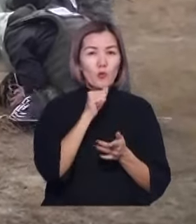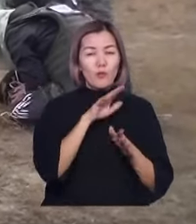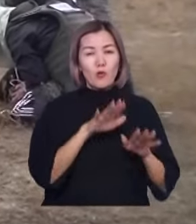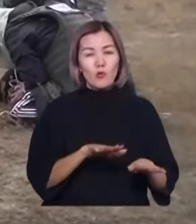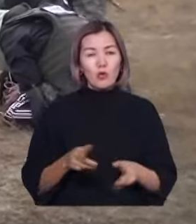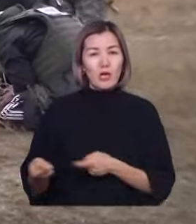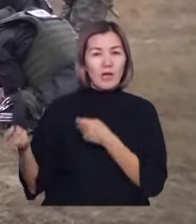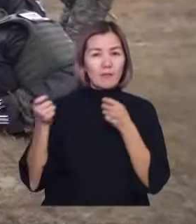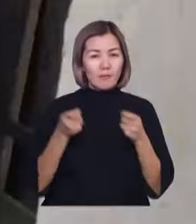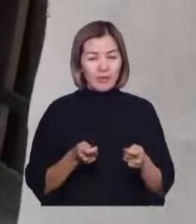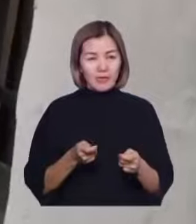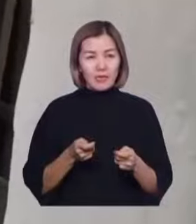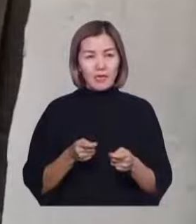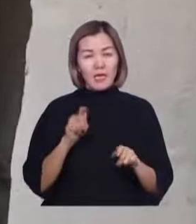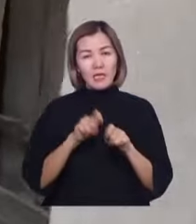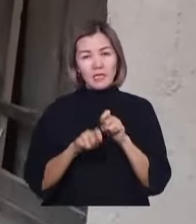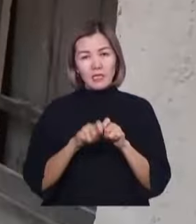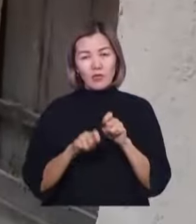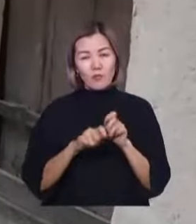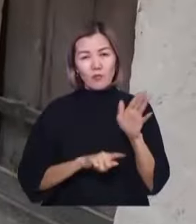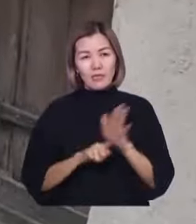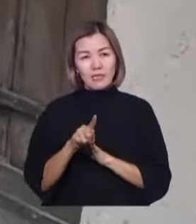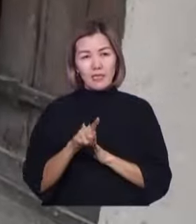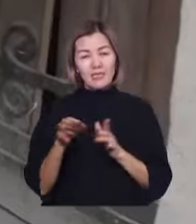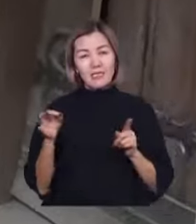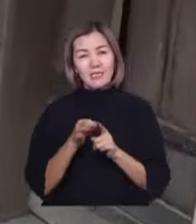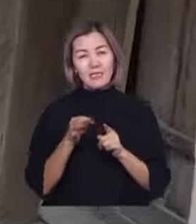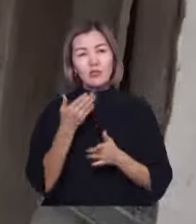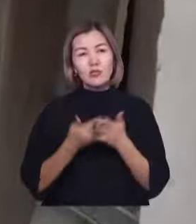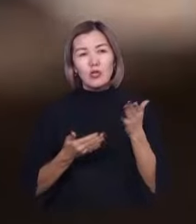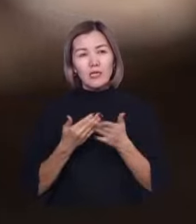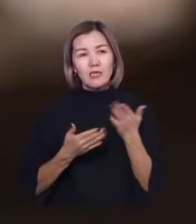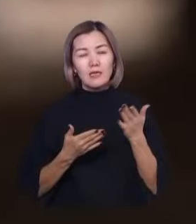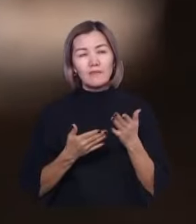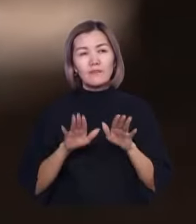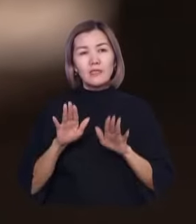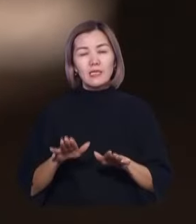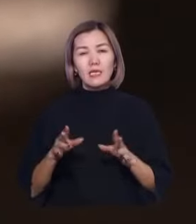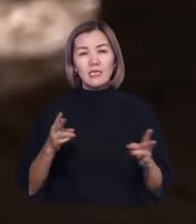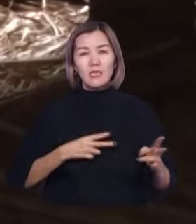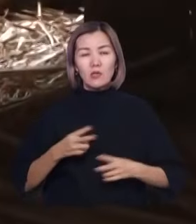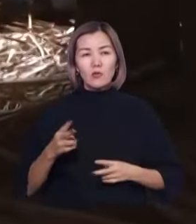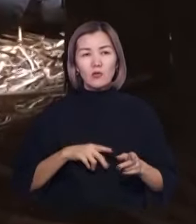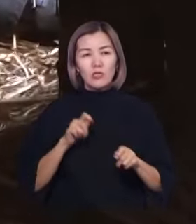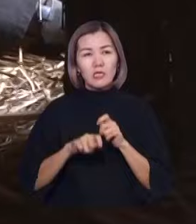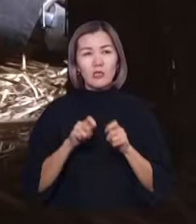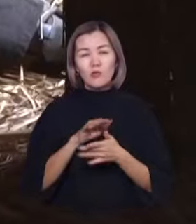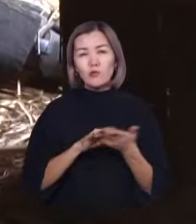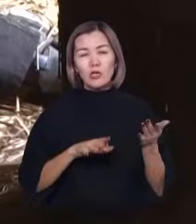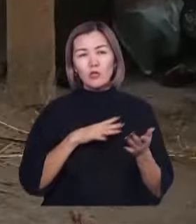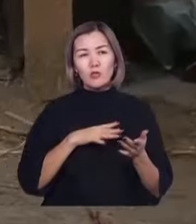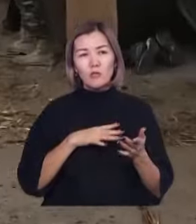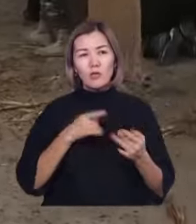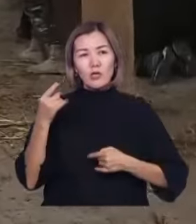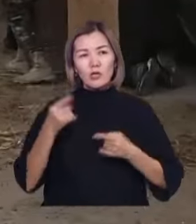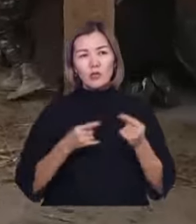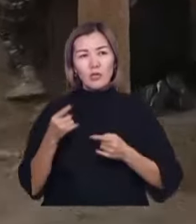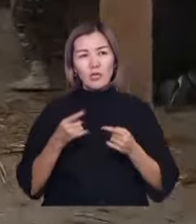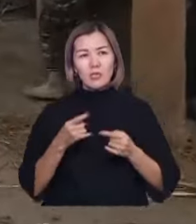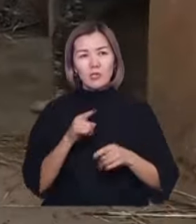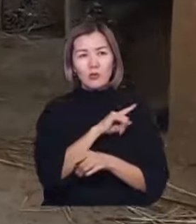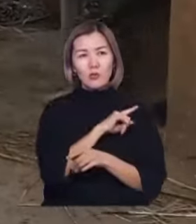апарды. Тілшілерді тергеуге алды, мақсаттарын сұрады. Дегенмен террорлардың тергеуі ұзаққа созылмады. Журналистерді арнайы